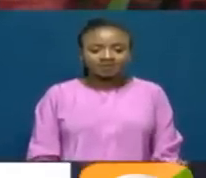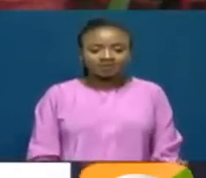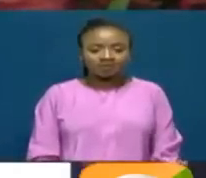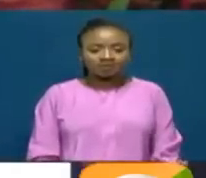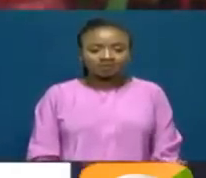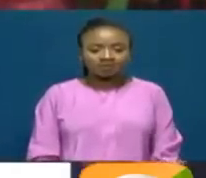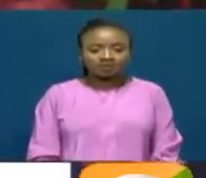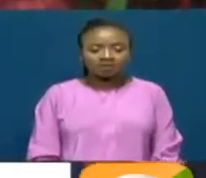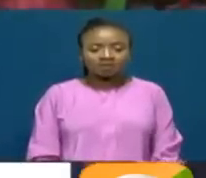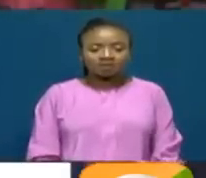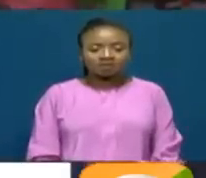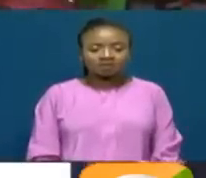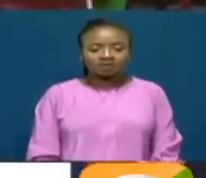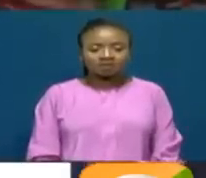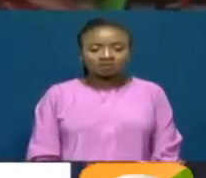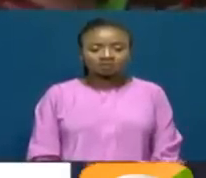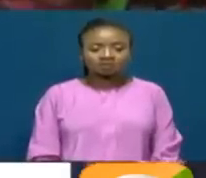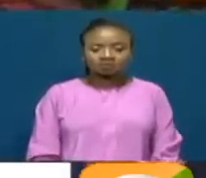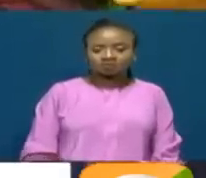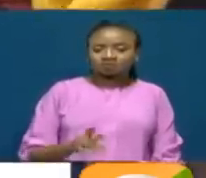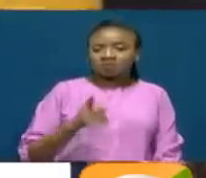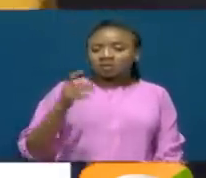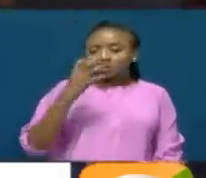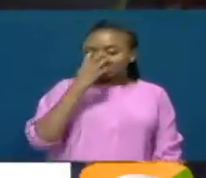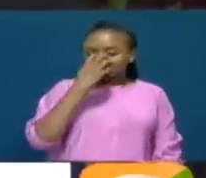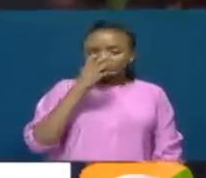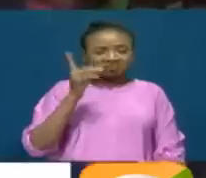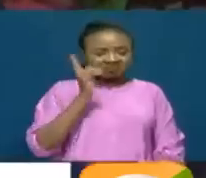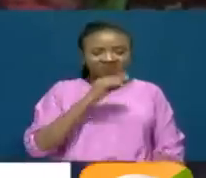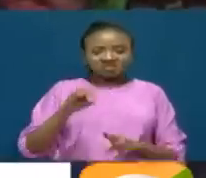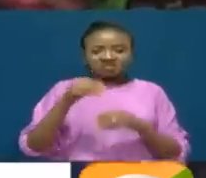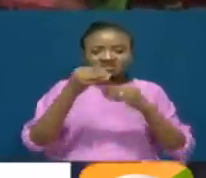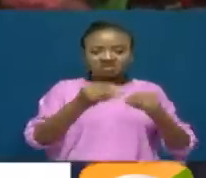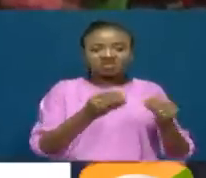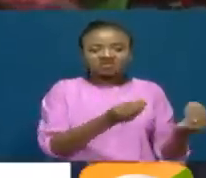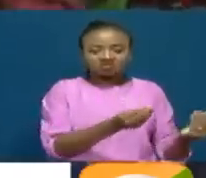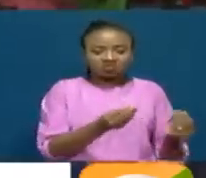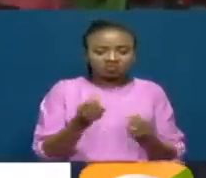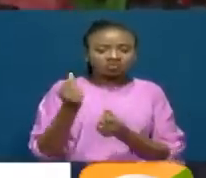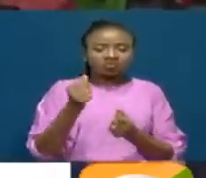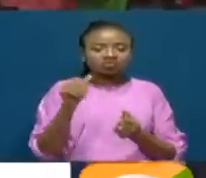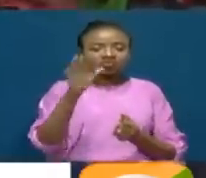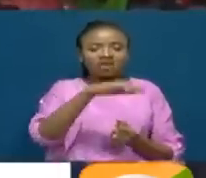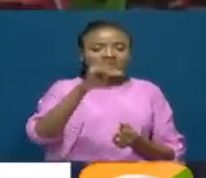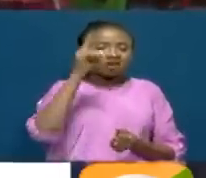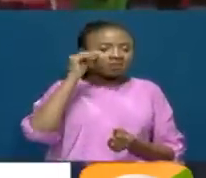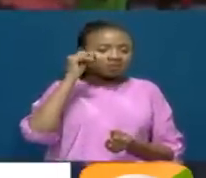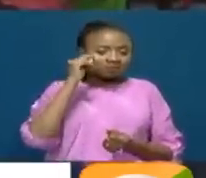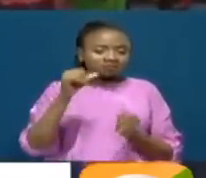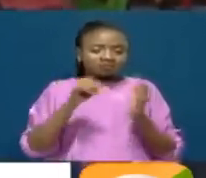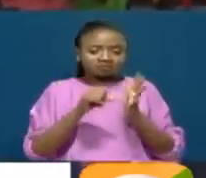Ikiwa Mheshimiwa Ruto anaweza kupea suluhisho la ardhi mkoani Pwani ambao ni kubwa